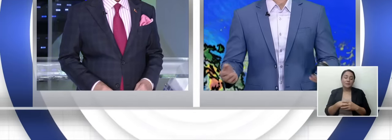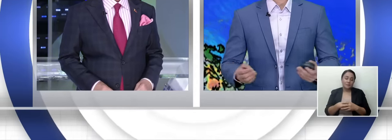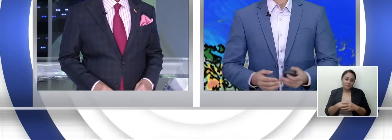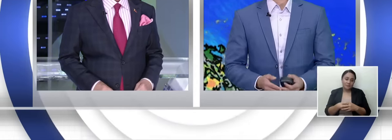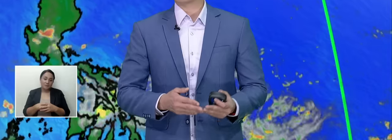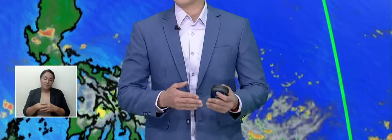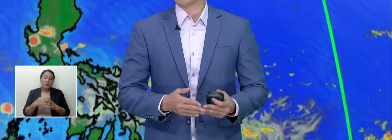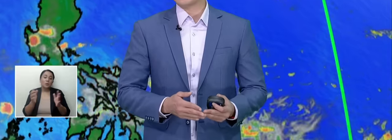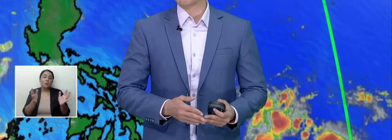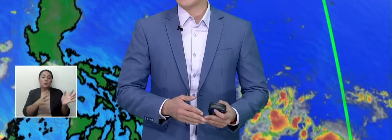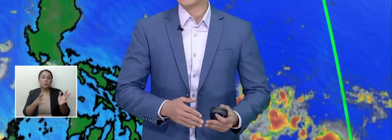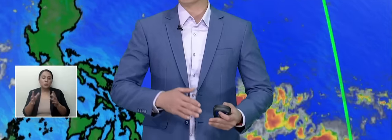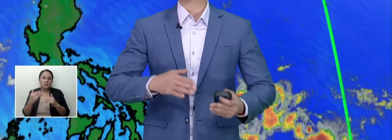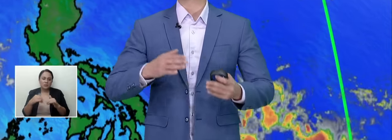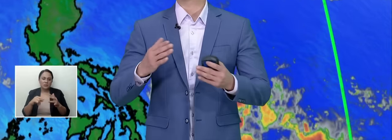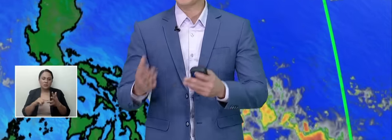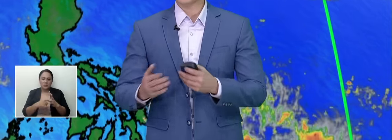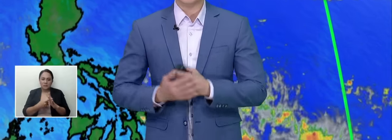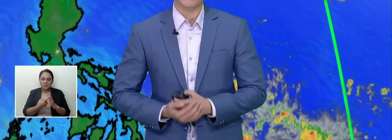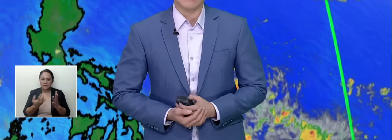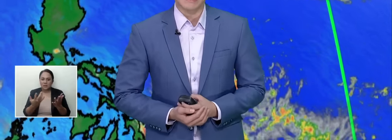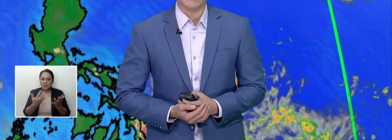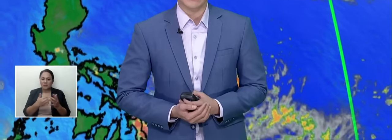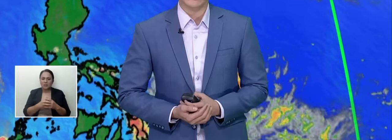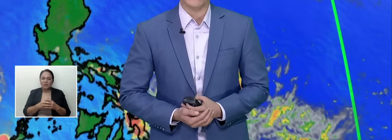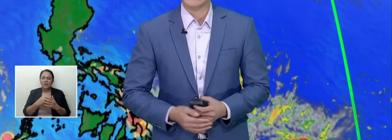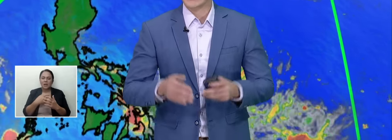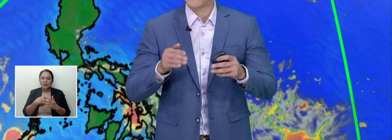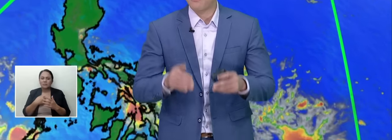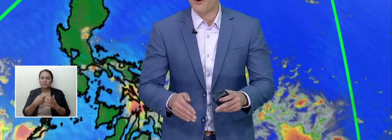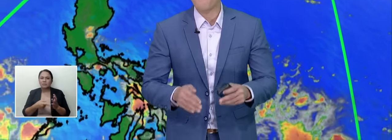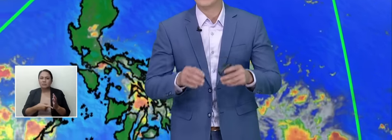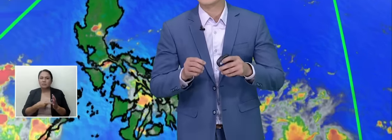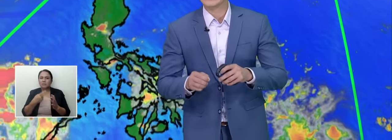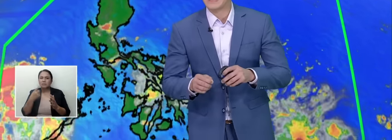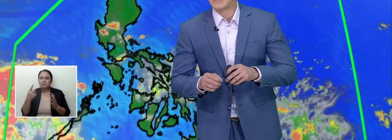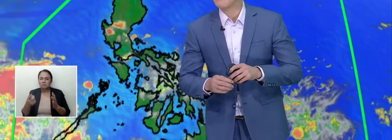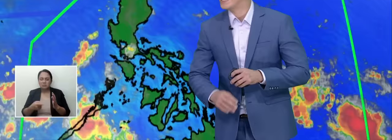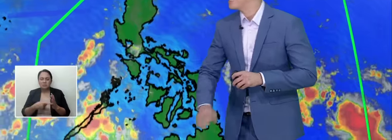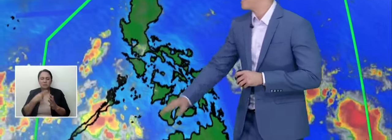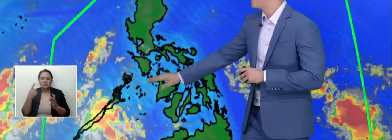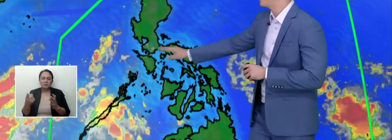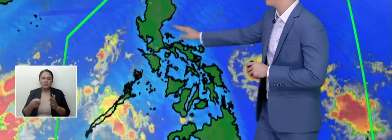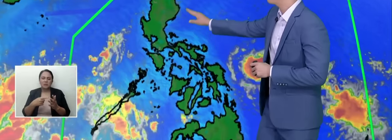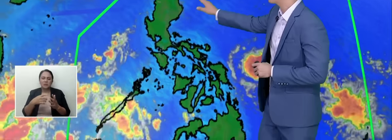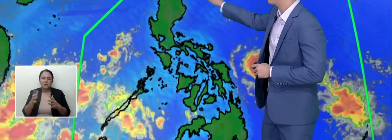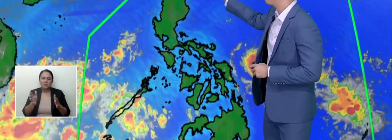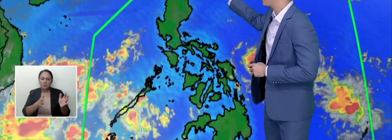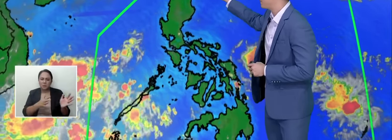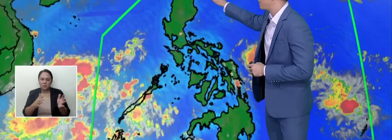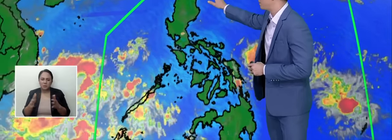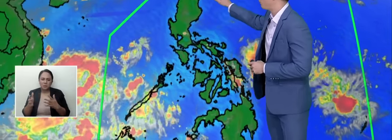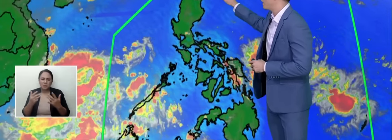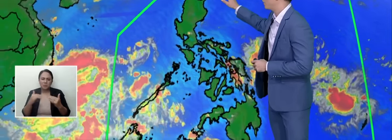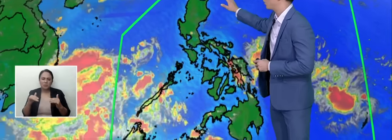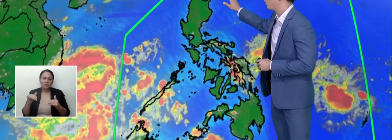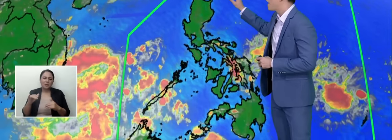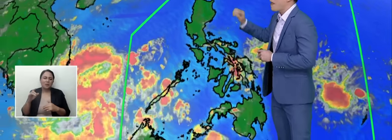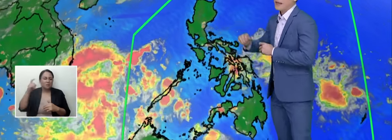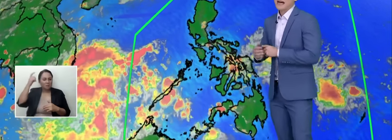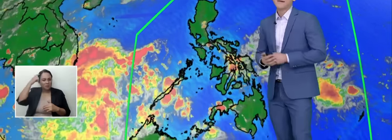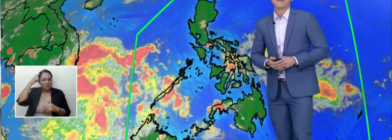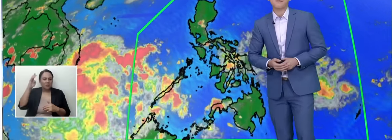na nga, pero dahil kakasimula pa lamang ay pasundot-sundot pa lamang ito. Sa ngayon po, mahina ang amihan, kaya dyan lamang sa may Batanes at Bubuyan